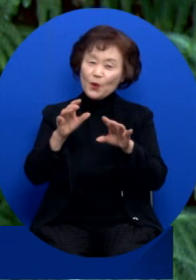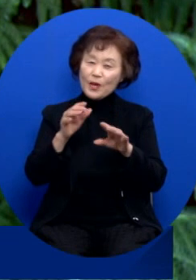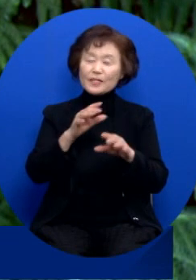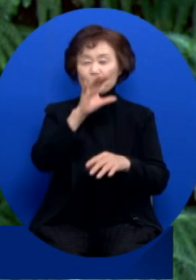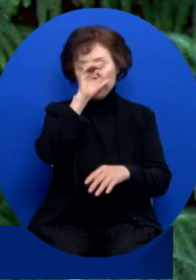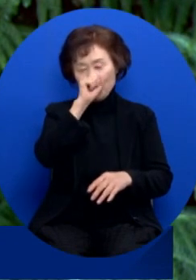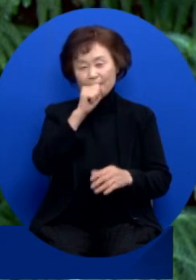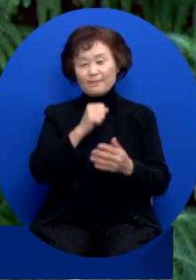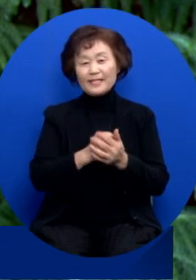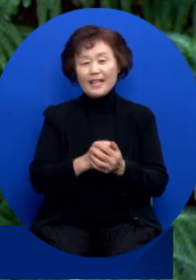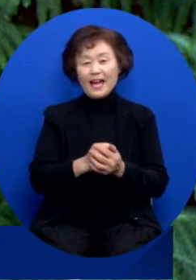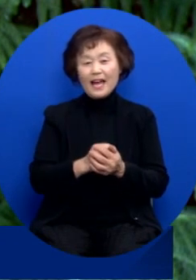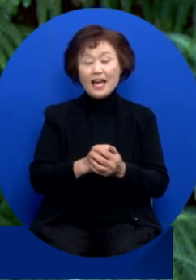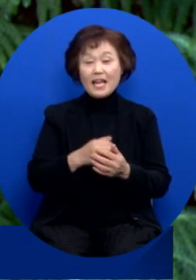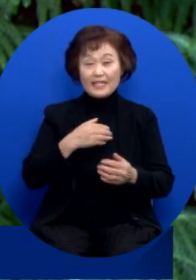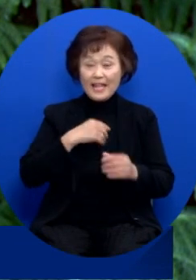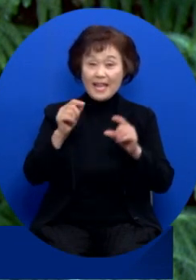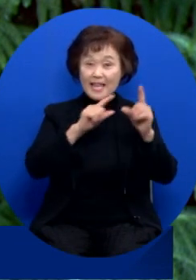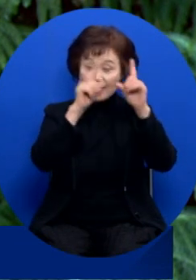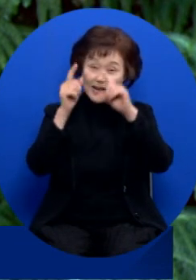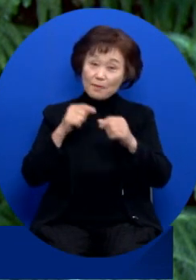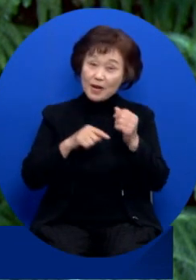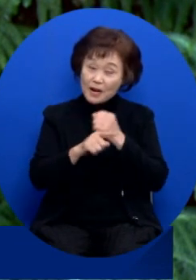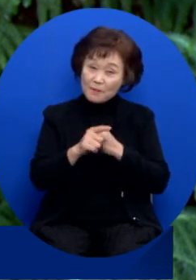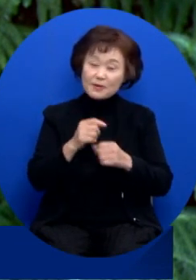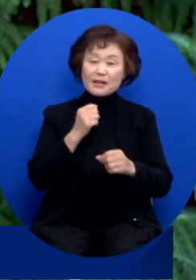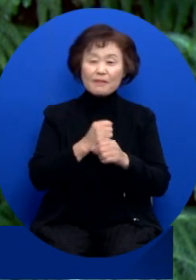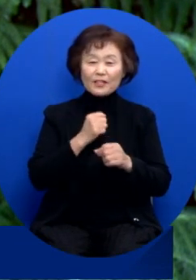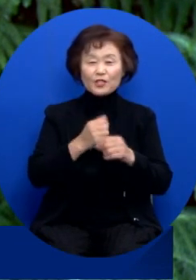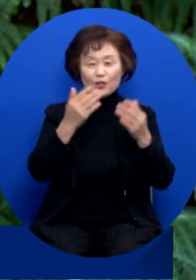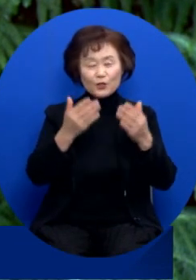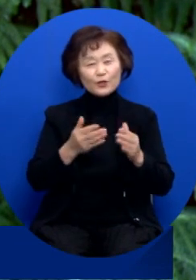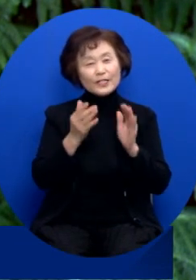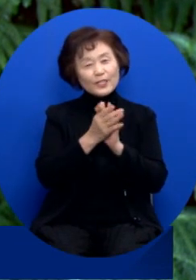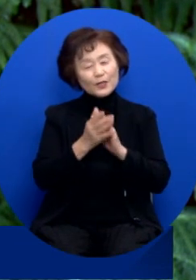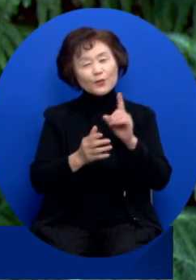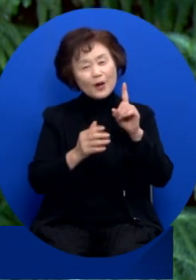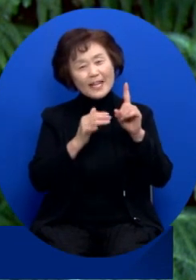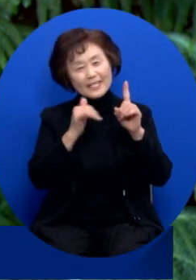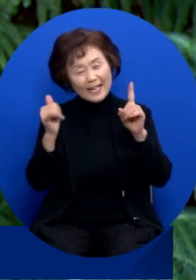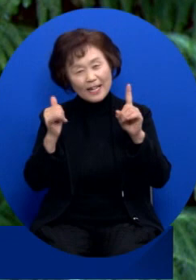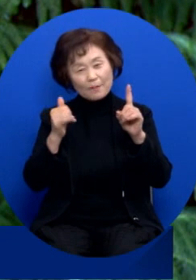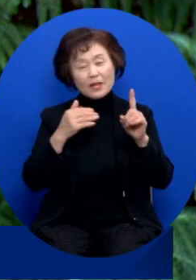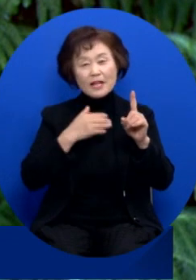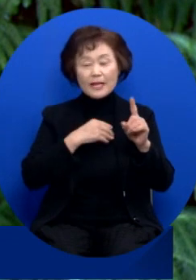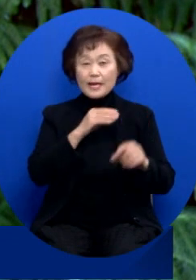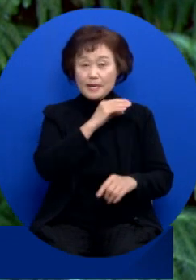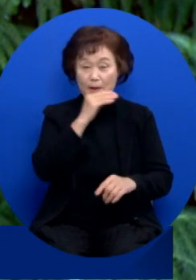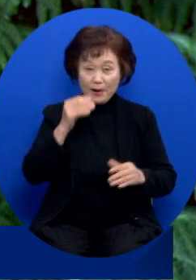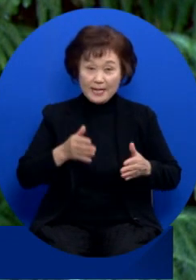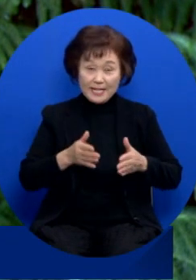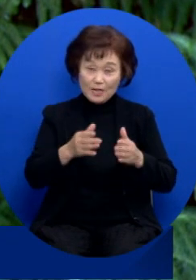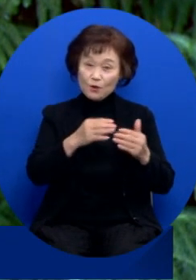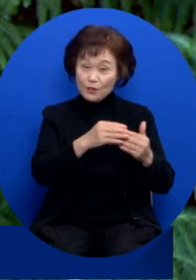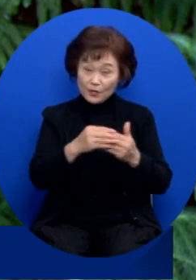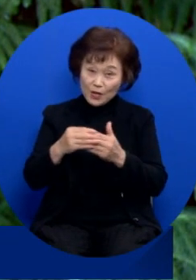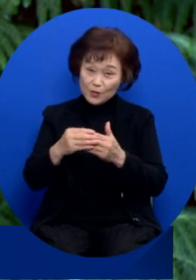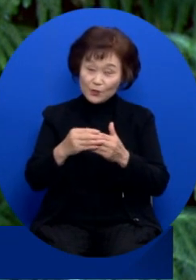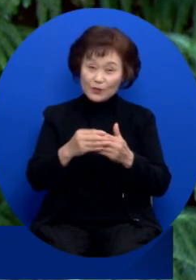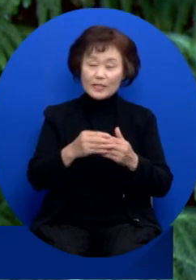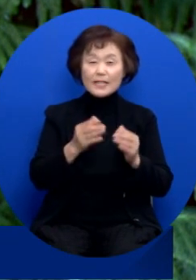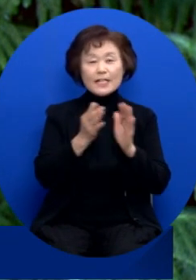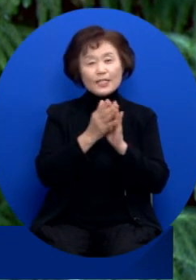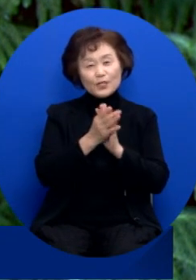있었으면 좋겠다. 나의 삶의 의미를 만들어주는 그런 친구 한 사람, 나를 바른 길로 인도해 줄 수 있는